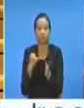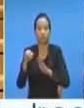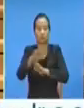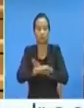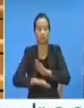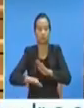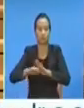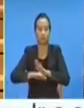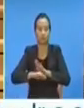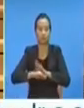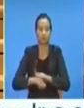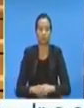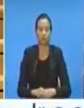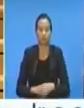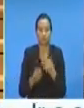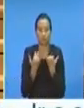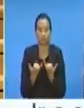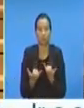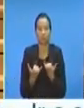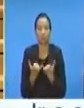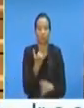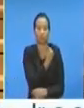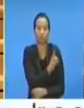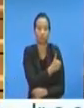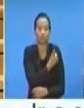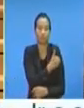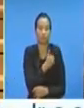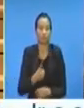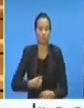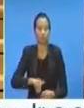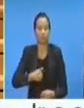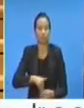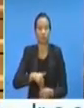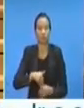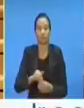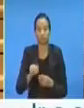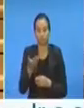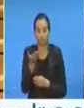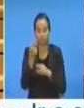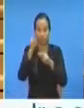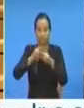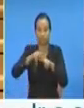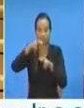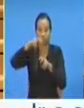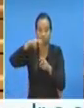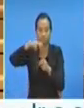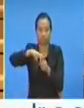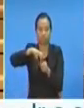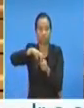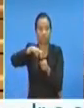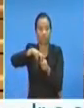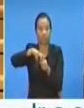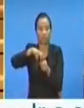เลยครับปัจจุบันนี้เวลาเราจะเข้าห้องน้ำจะนั่งชักโครกผมต้องเอาด้ามไม้กว